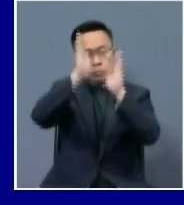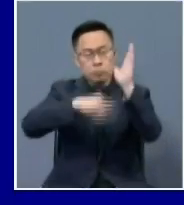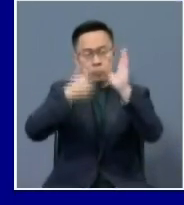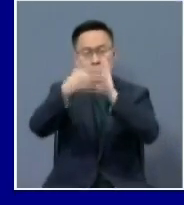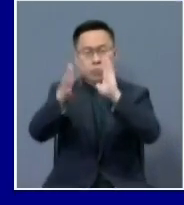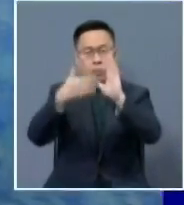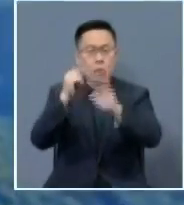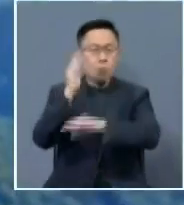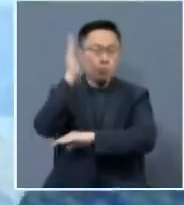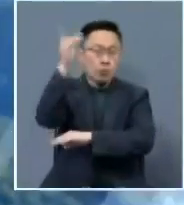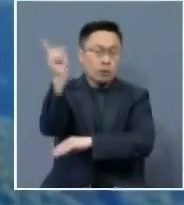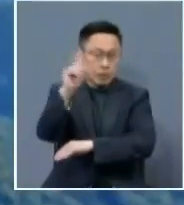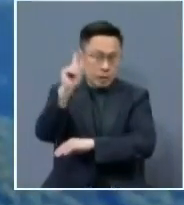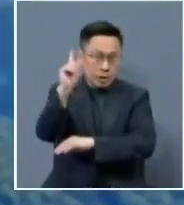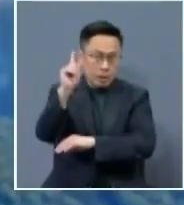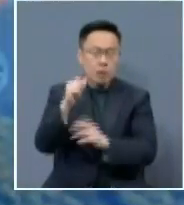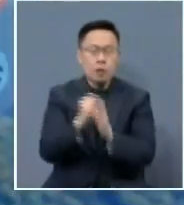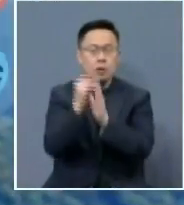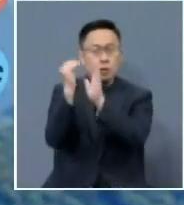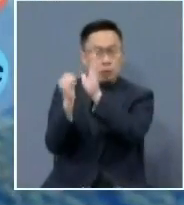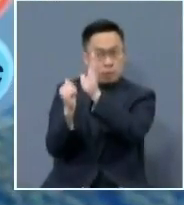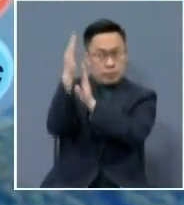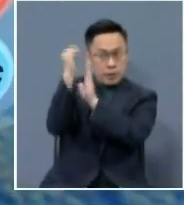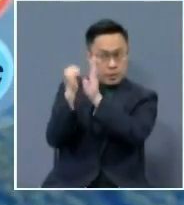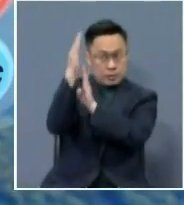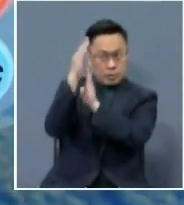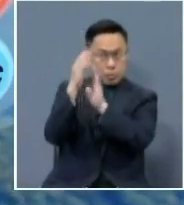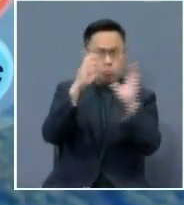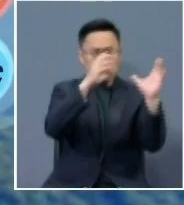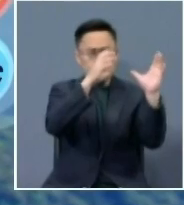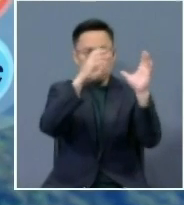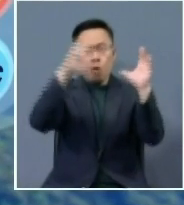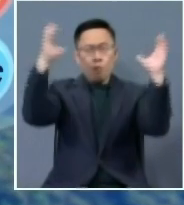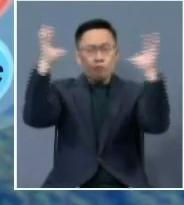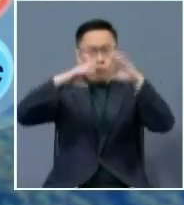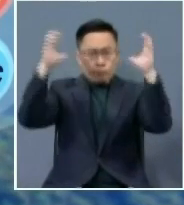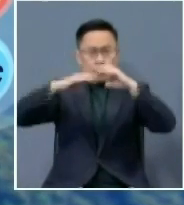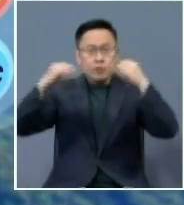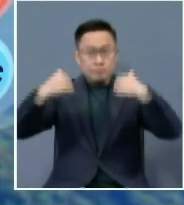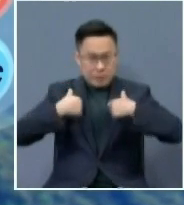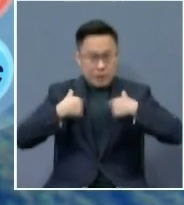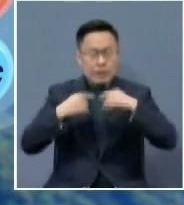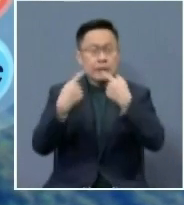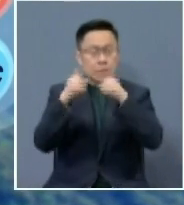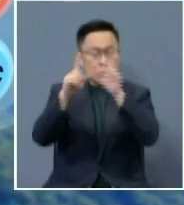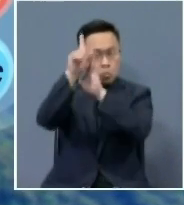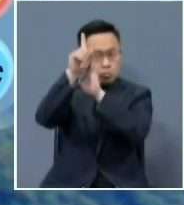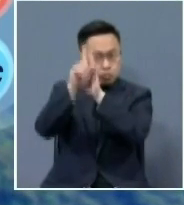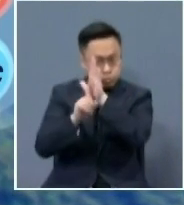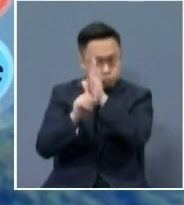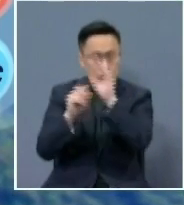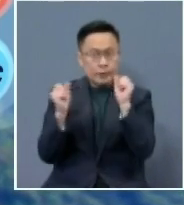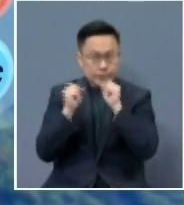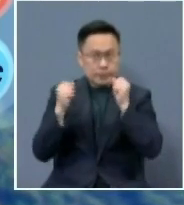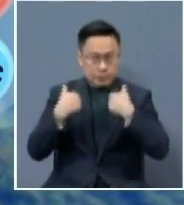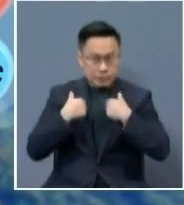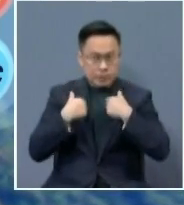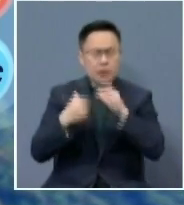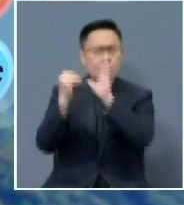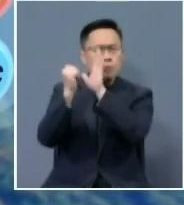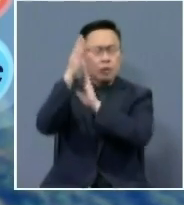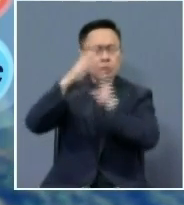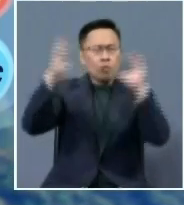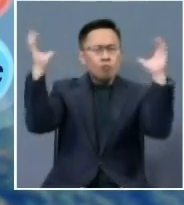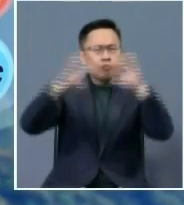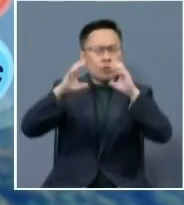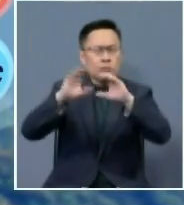หน่อยค่ะยังคงมีฝนฟ้าคะนองเกิดขึ้นได้ค่ะแต่อุณหภูมิลดลงในหลายภาคเลยทีเดียวค่ะโดยในภาคเหนือมีฝนอยู่ที่ร้อยละ 40